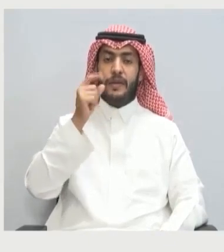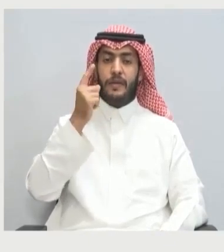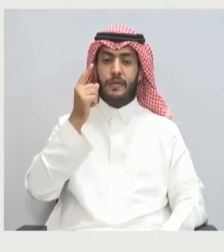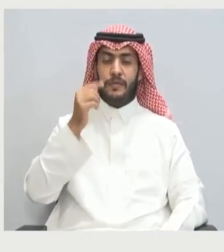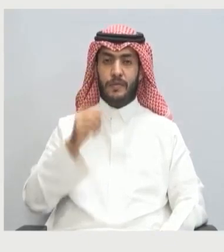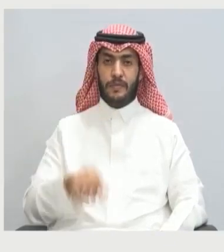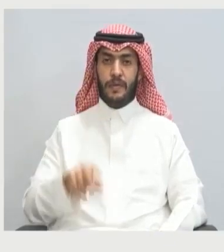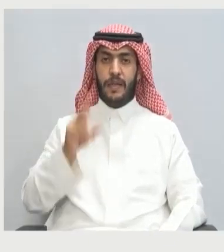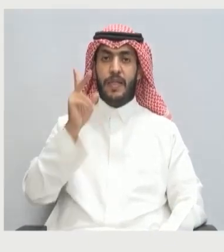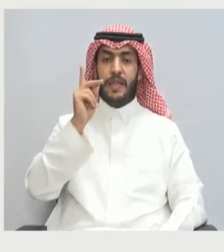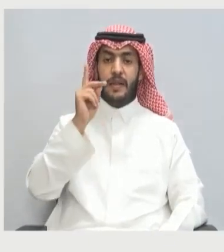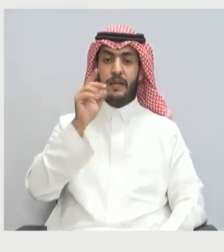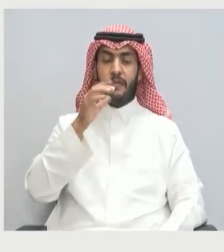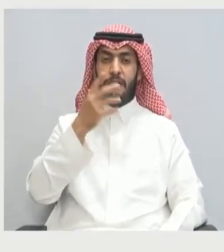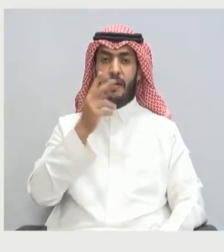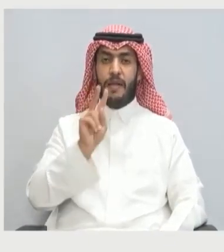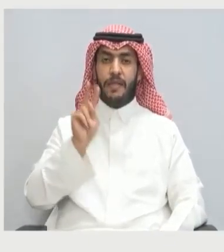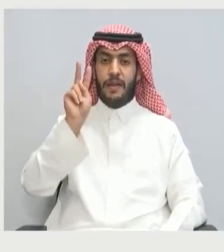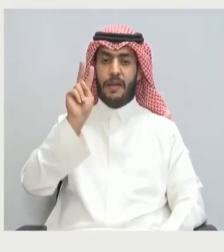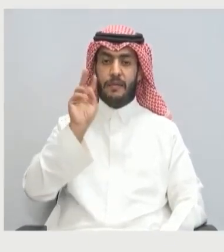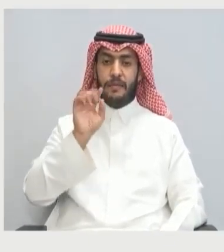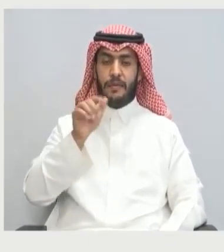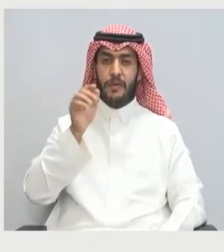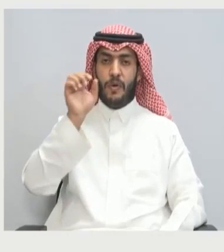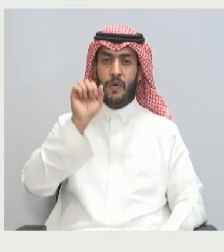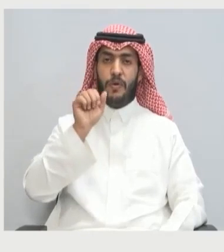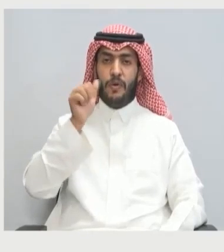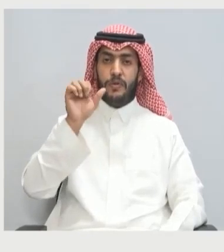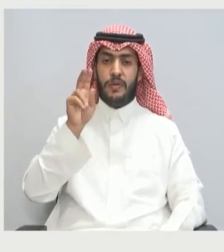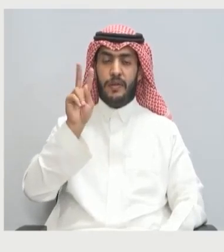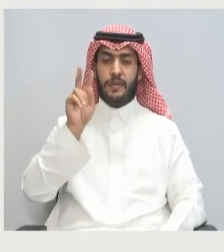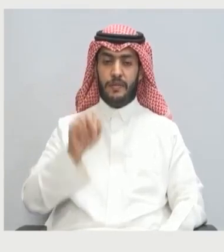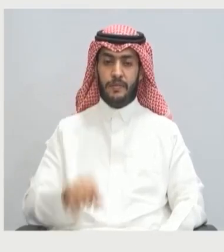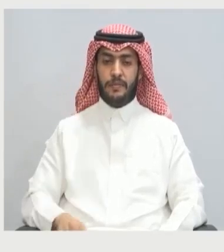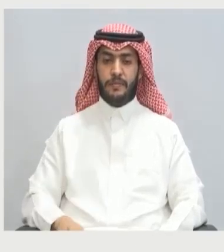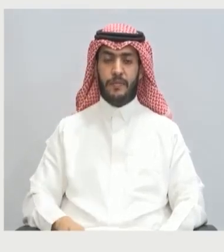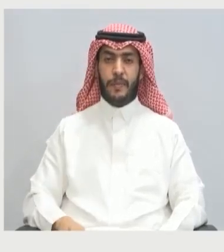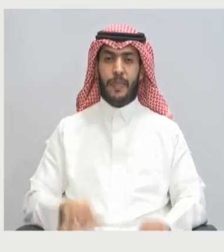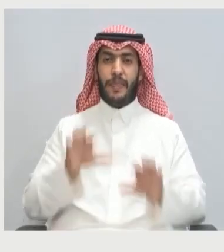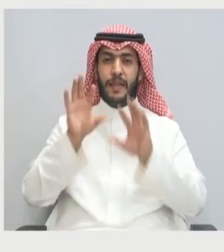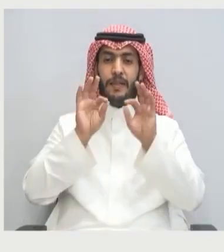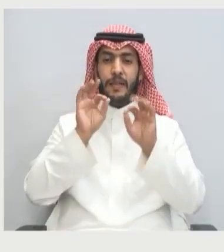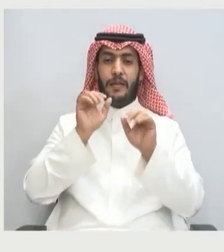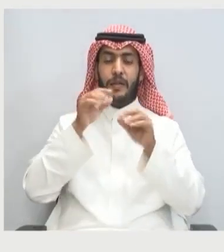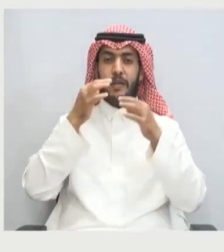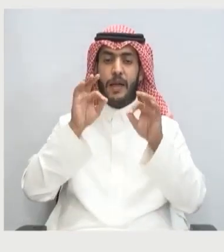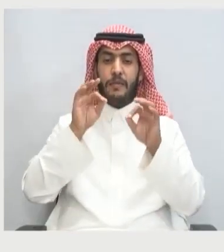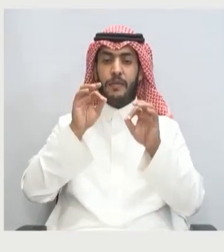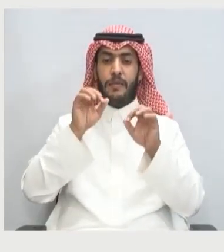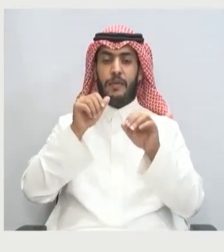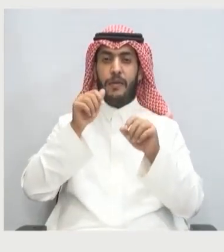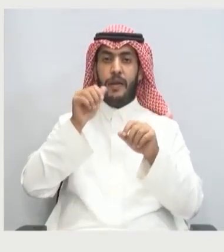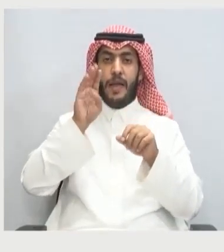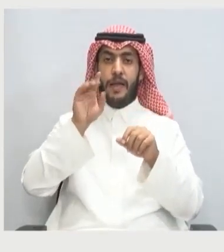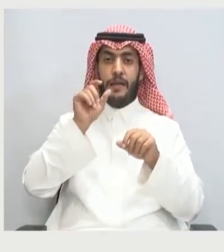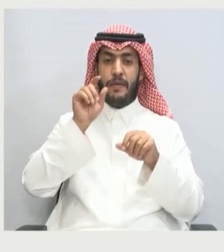اي بالنسبه للثانيه رفعه الى الاس ا حدد الرتبه الكليه للتفاعل المادتين